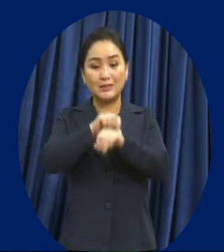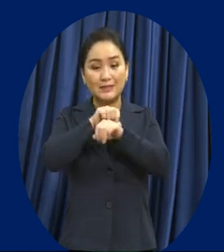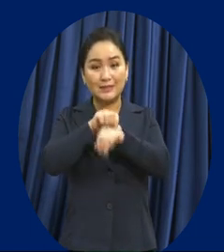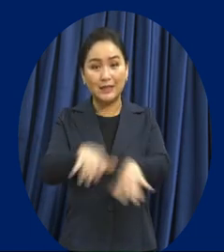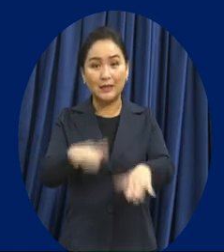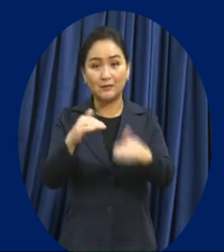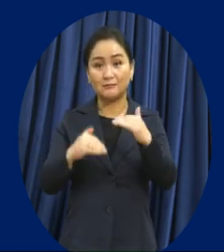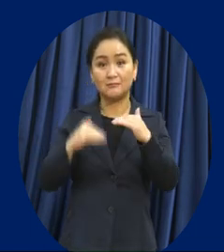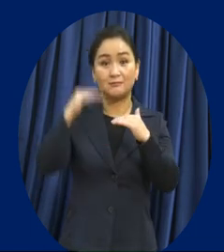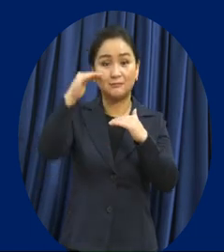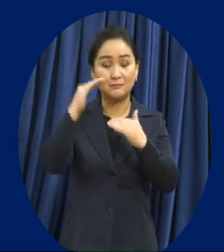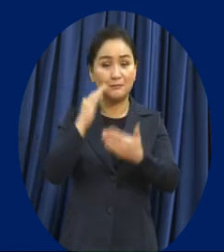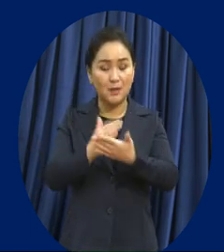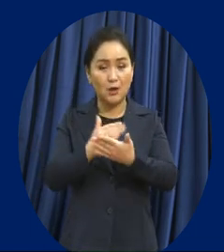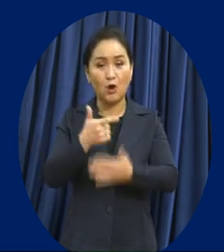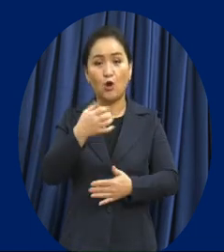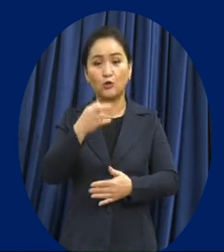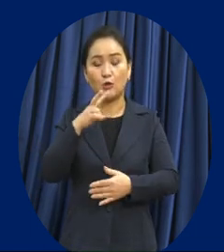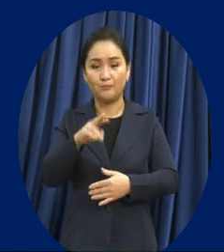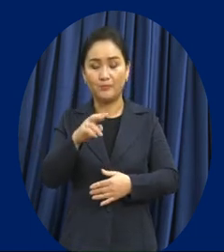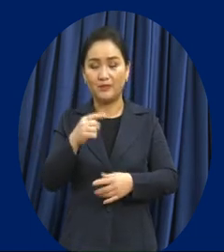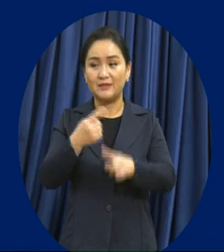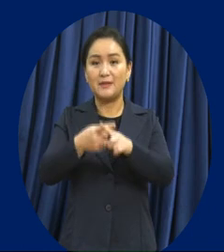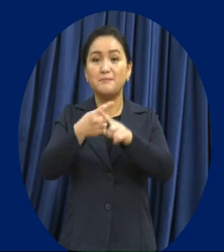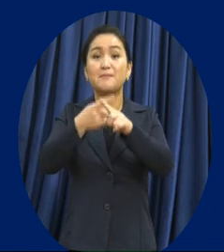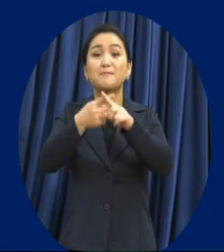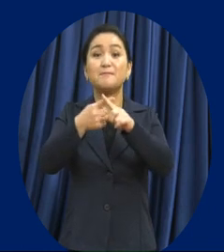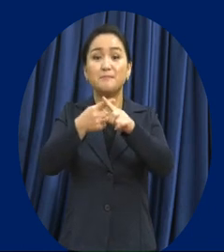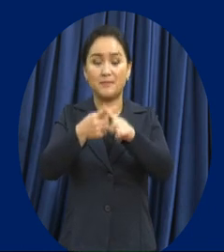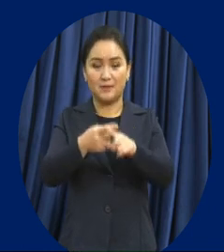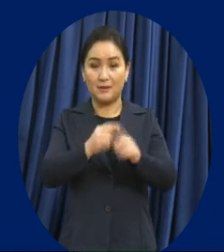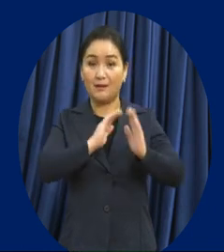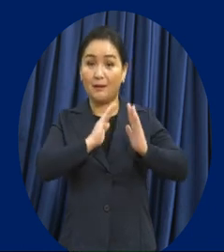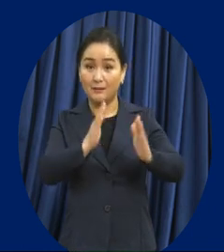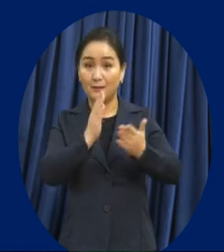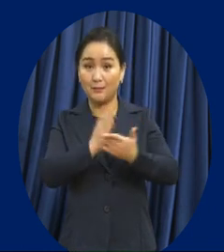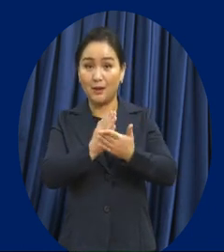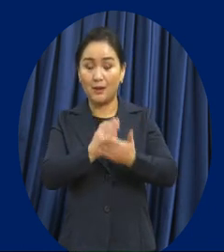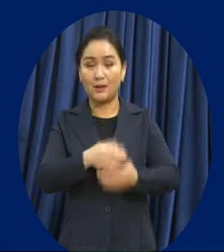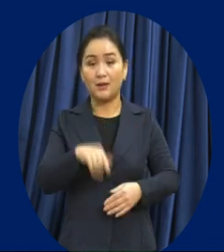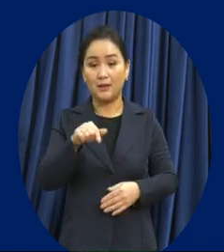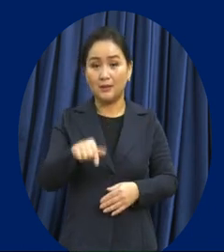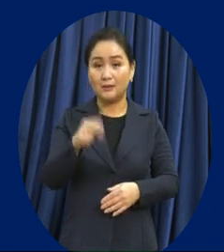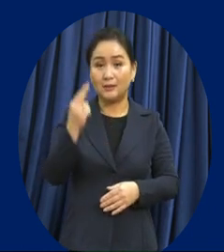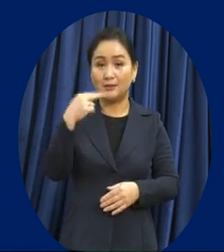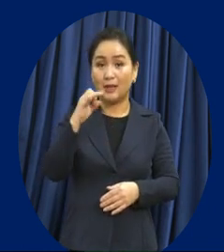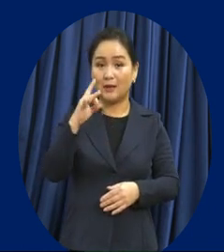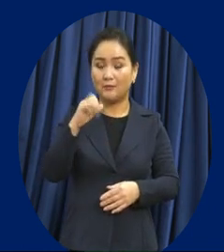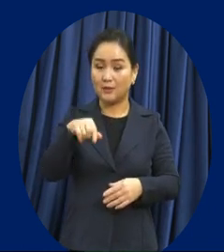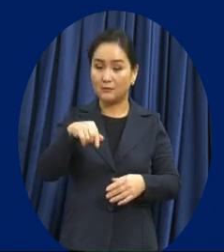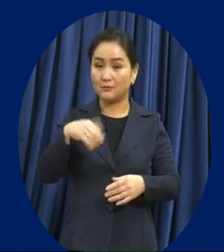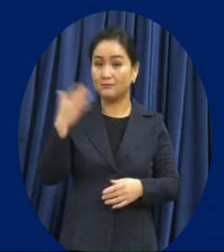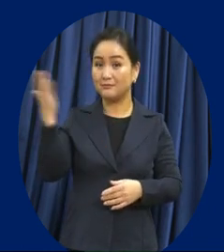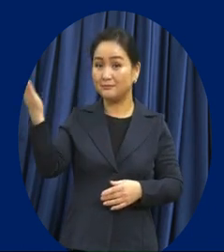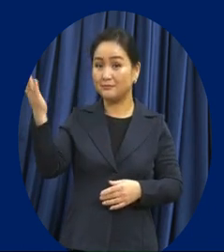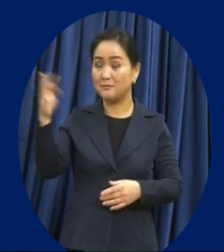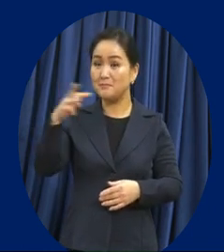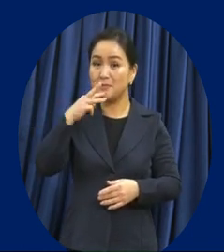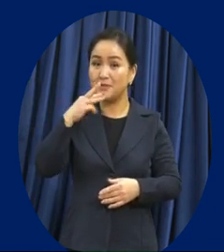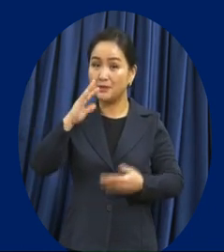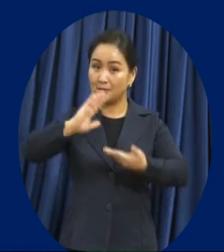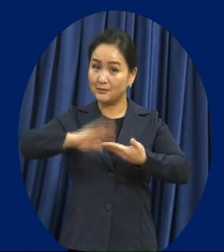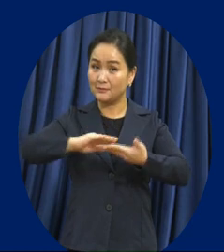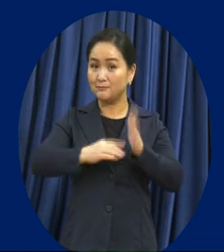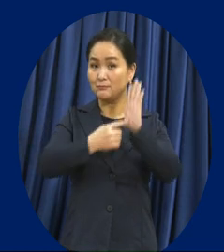нэмэгдэж, голомтын цар хүрээ нэмэгдэх одоо хандлага байгааг та бүхэн одоо энэ давхар зүйн одоо моринаас харж одоо